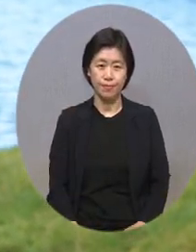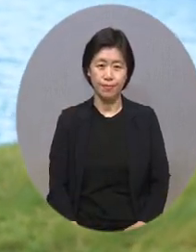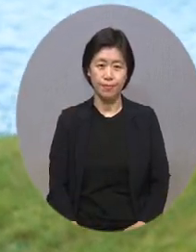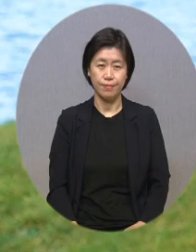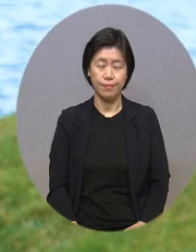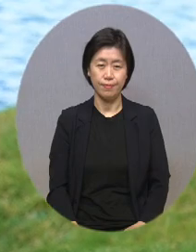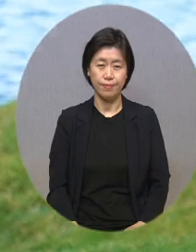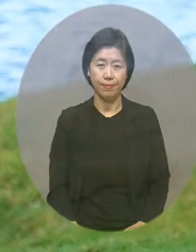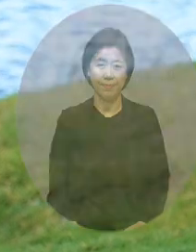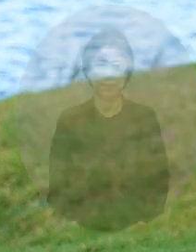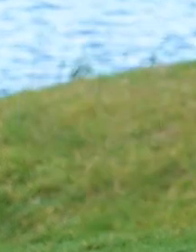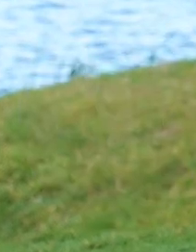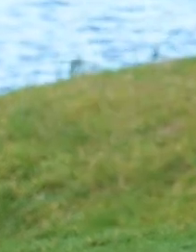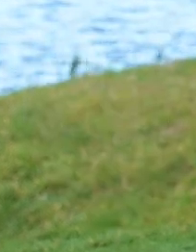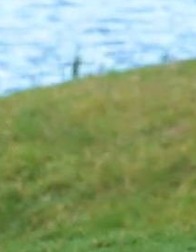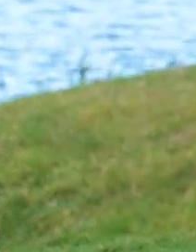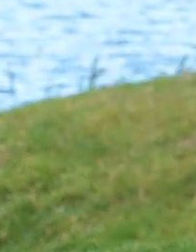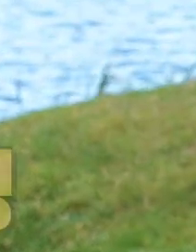버디 팟.